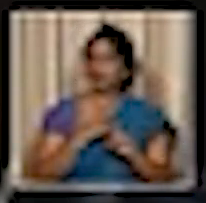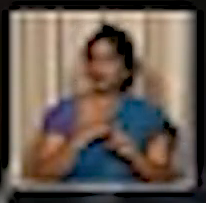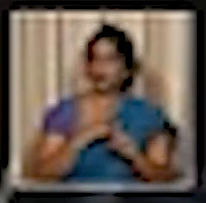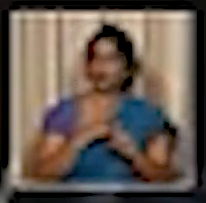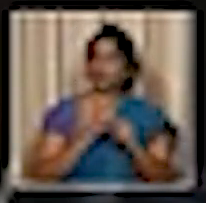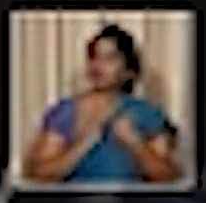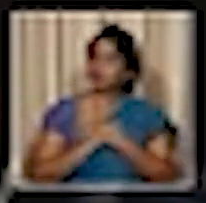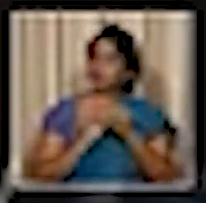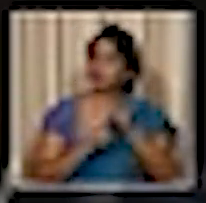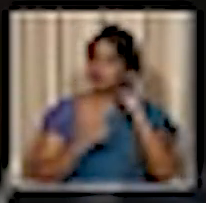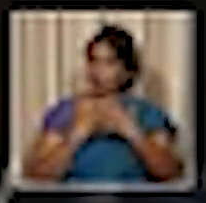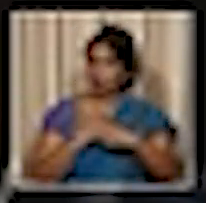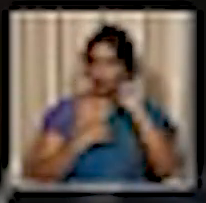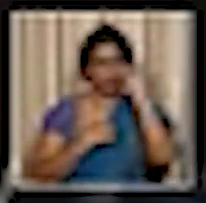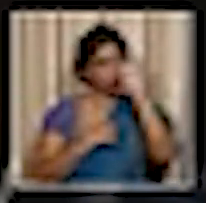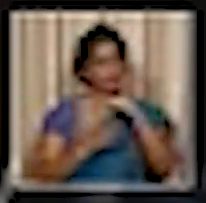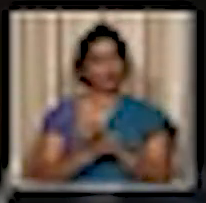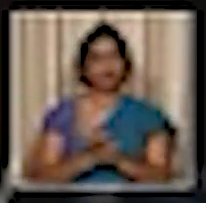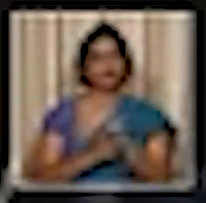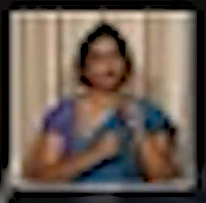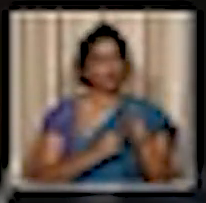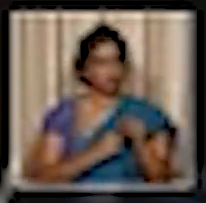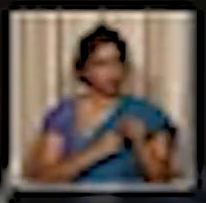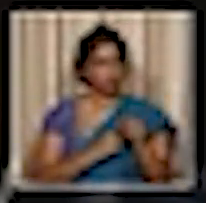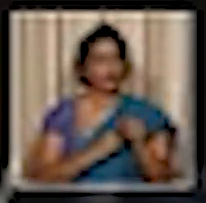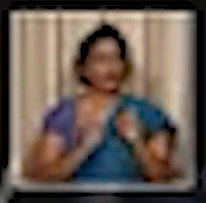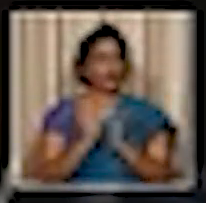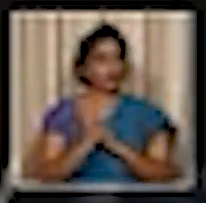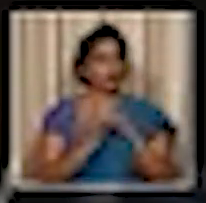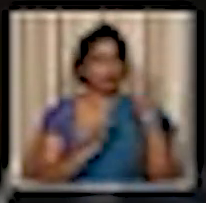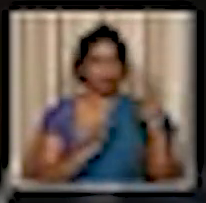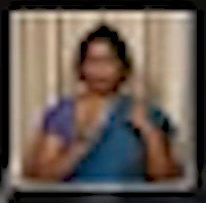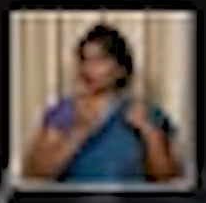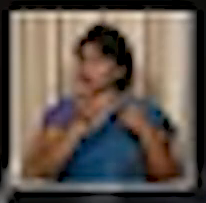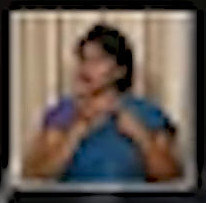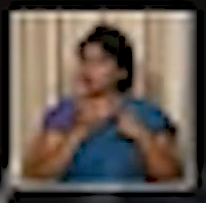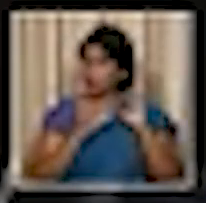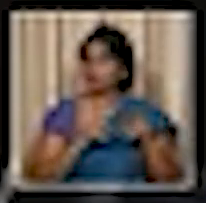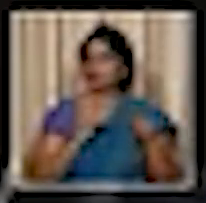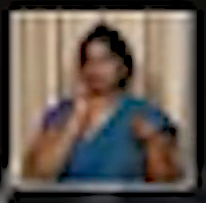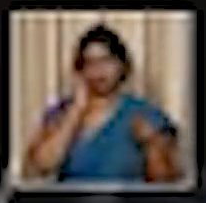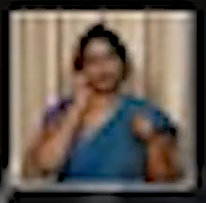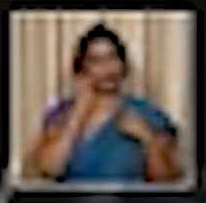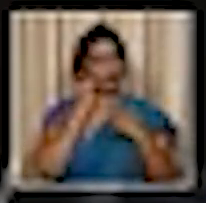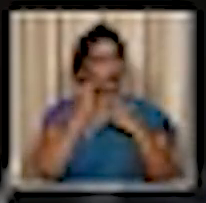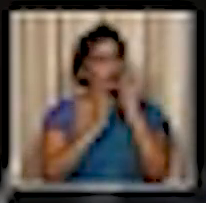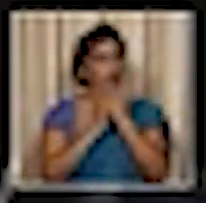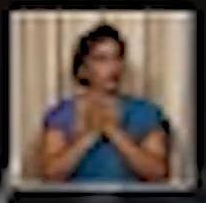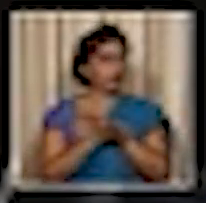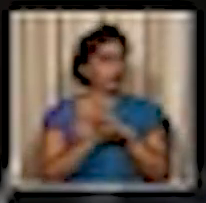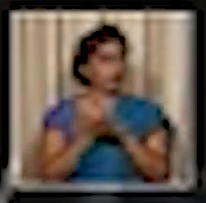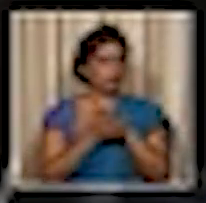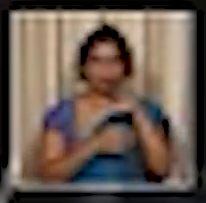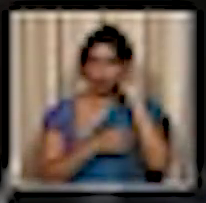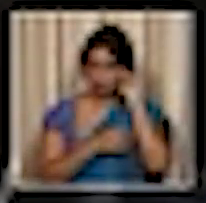අධිකරු ජනාධිපතිතුමාටත් යැව්වා. ඉතින් සම්බන්ධව කොමිෂන් සභාව ප්‍රතිචාරය දක්වපු නිසා වඩාත් කරුණු පැහැදිලිව අවබෝධ